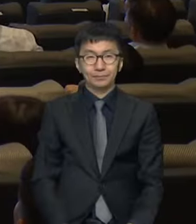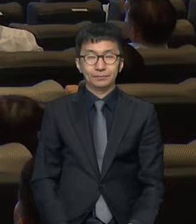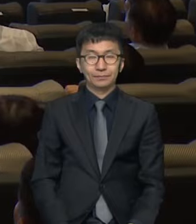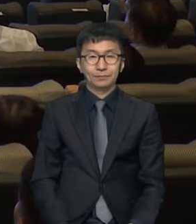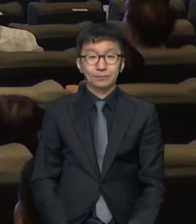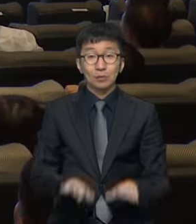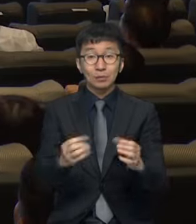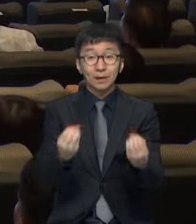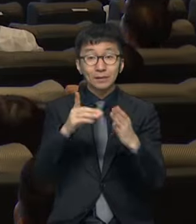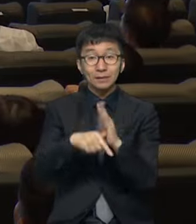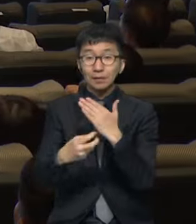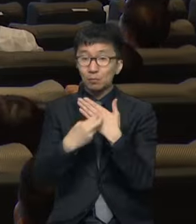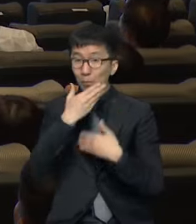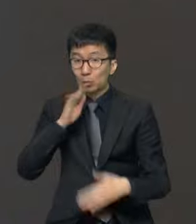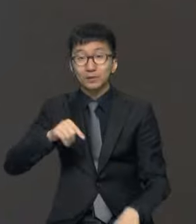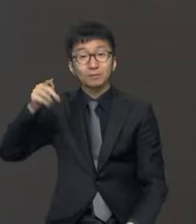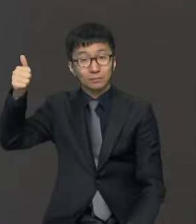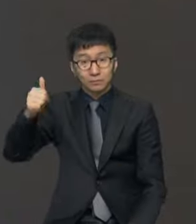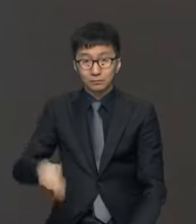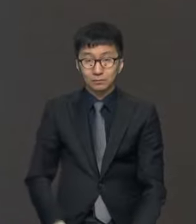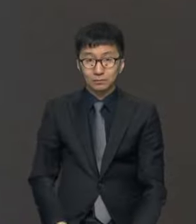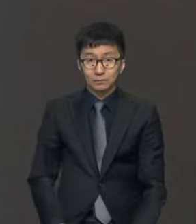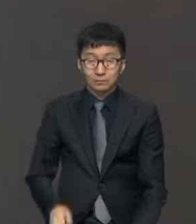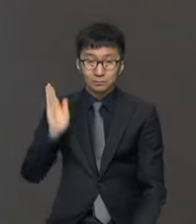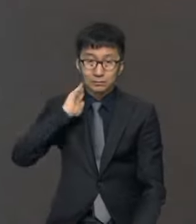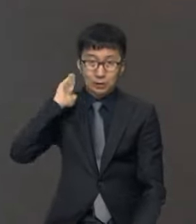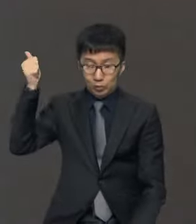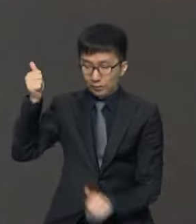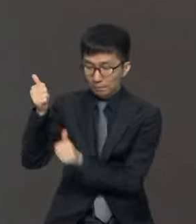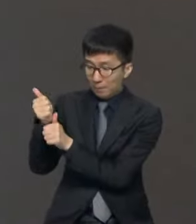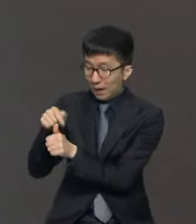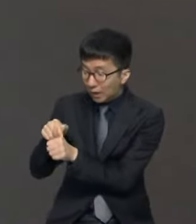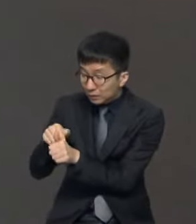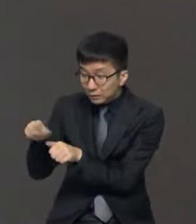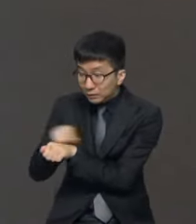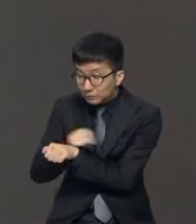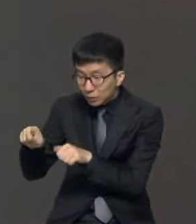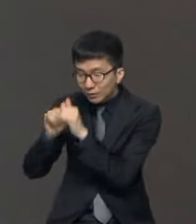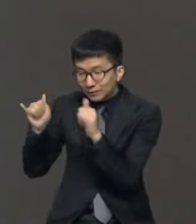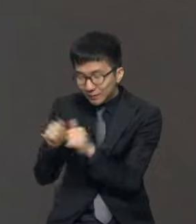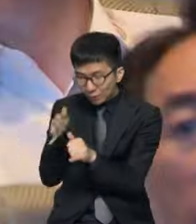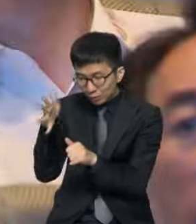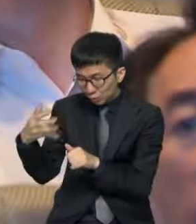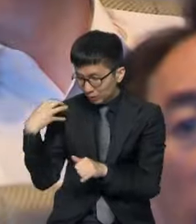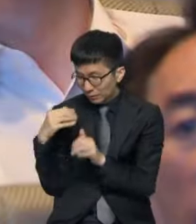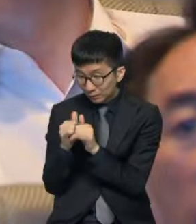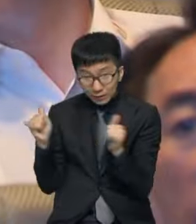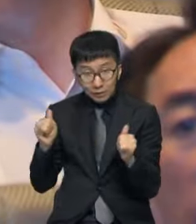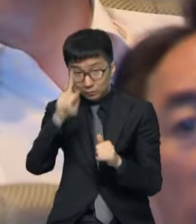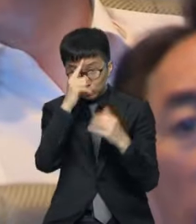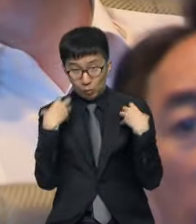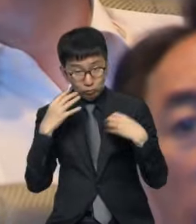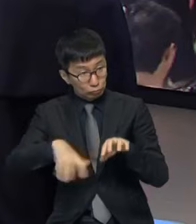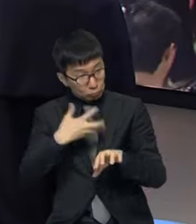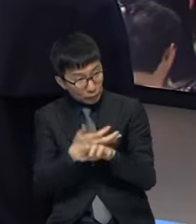연찬회에선 복지부 장관과 대통령실 사회수석이 정부의 의료 개혁안을 의원들에게 설명하는 시간도 있었습니다.